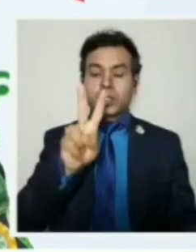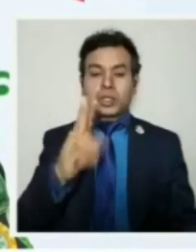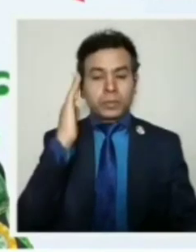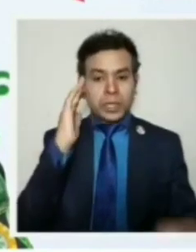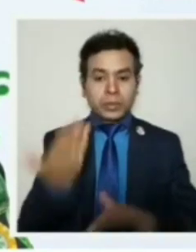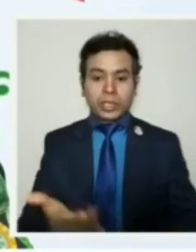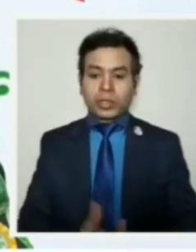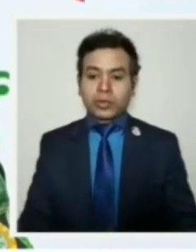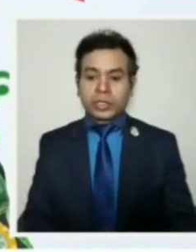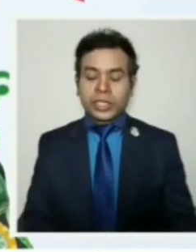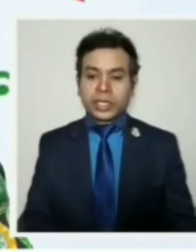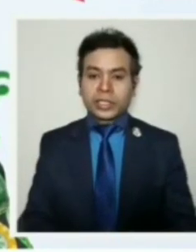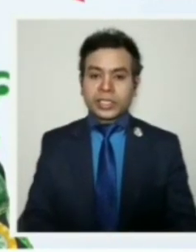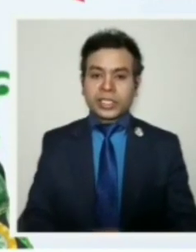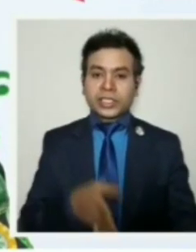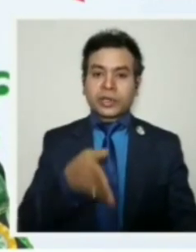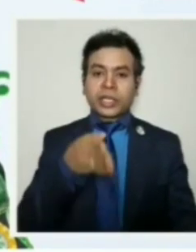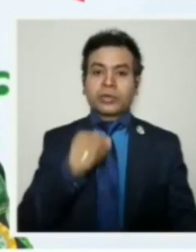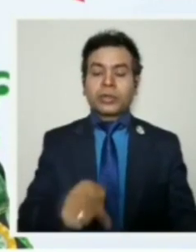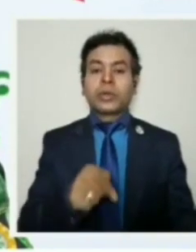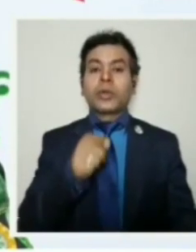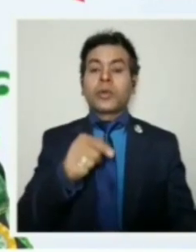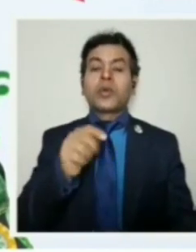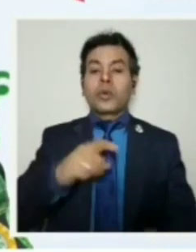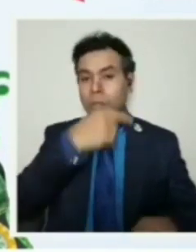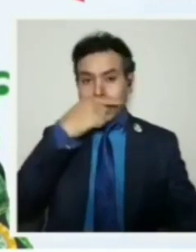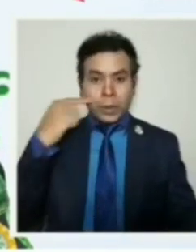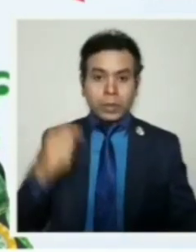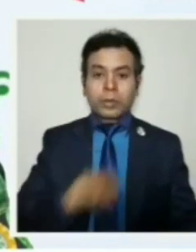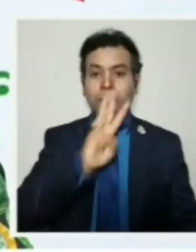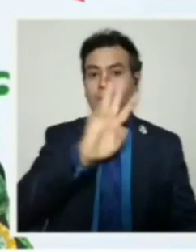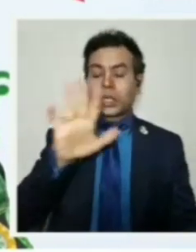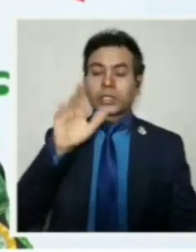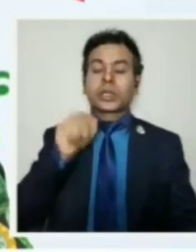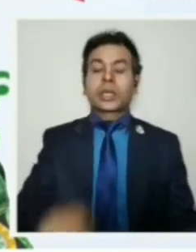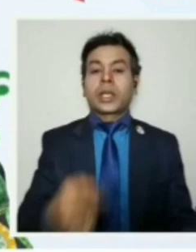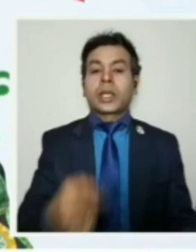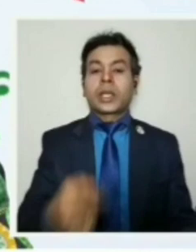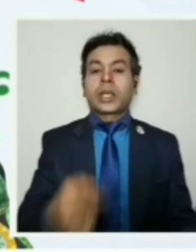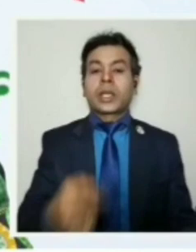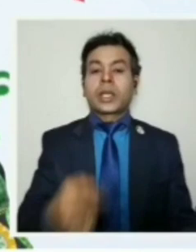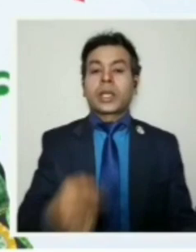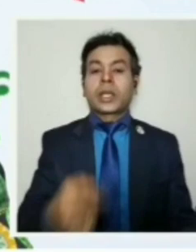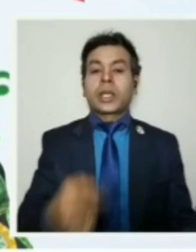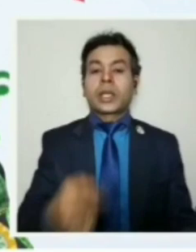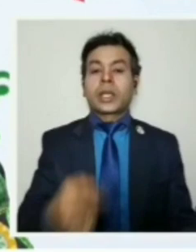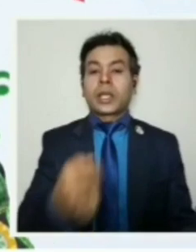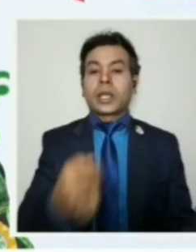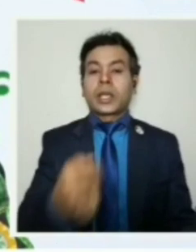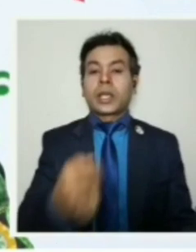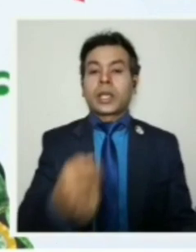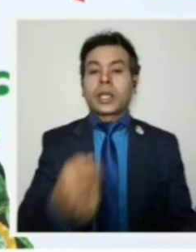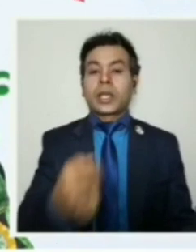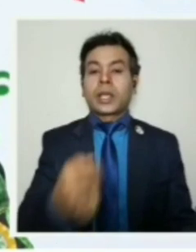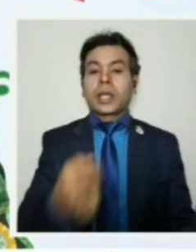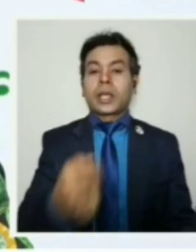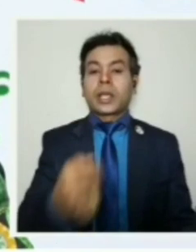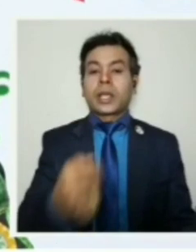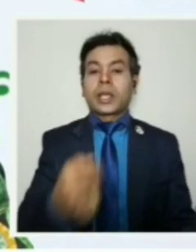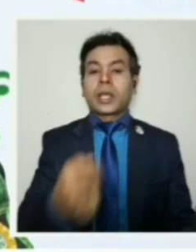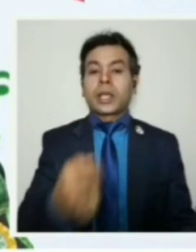21 থেকে 30 বছরের মধ্যে 1 জন, 31 থেকে 40 বছর 7 জন, 41 থেকে 50 9 জন, 51 থেকে 60 বছরের